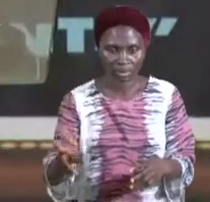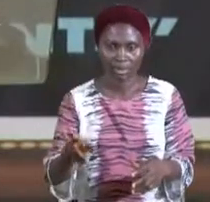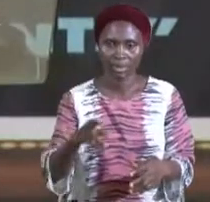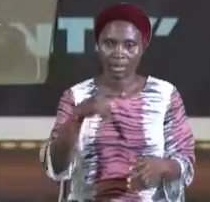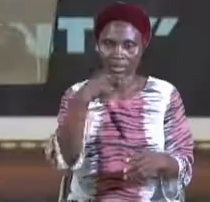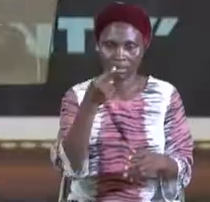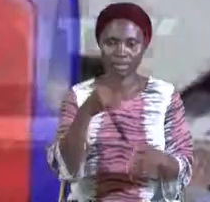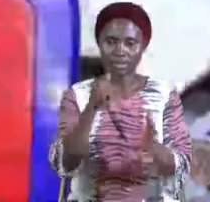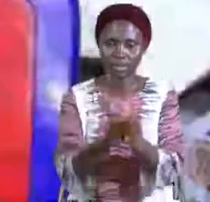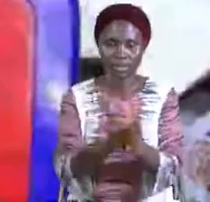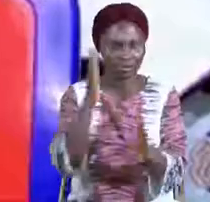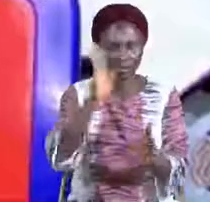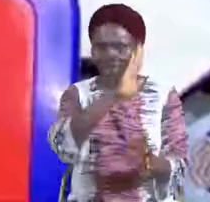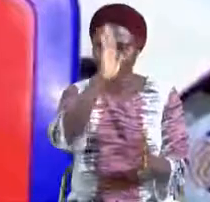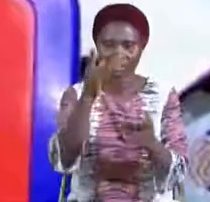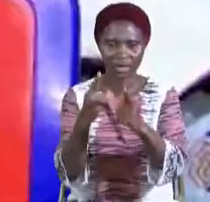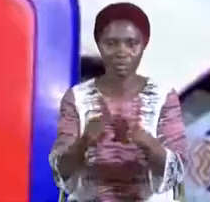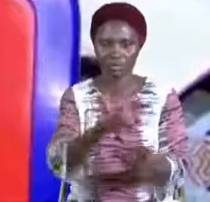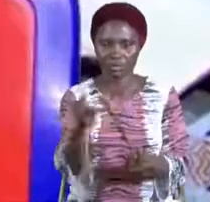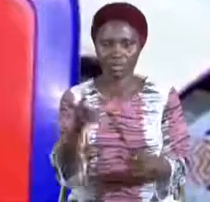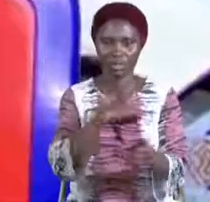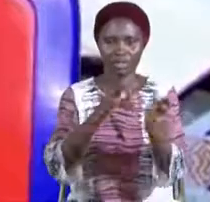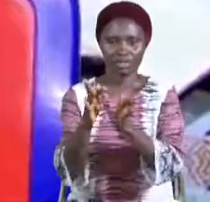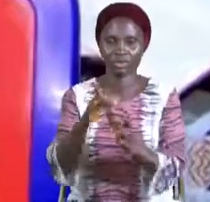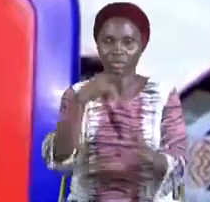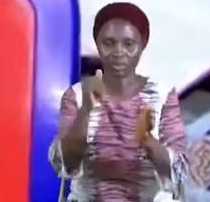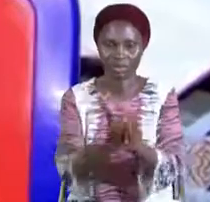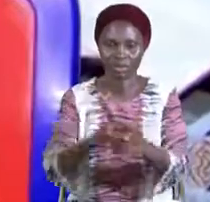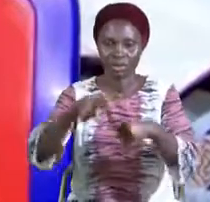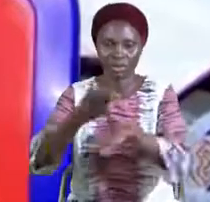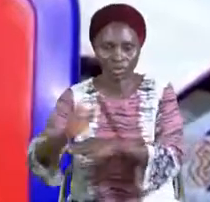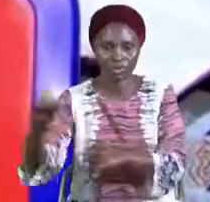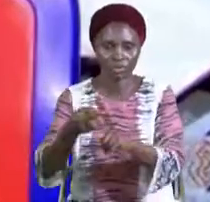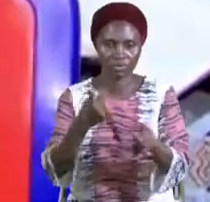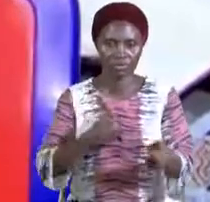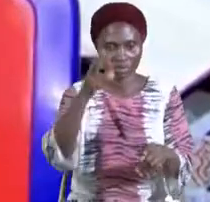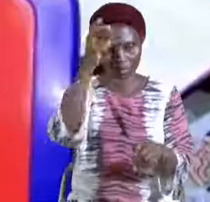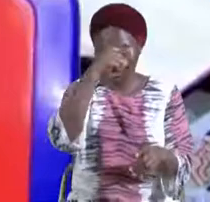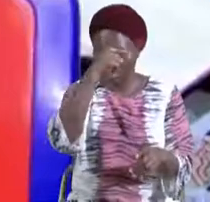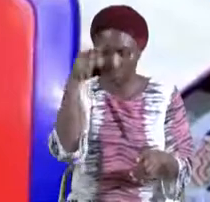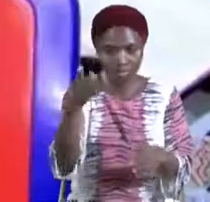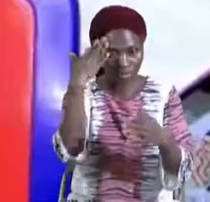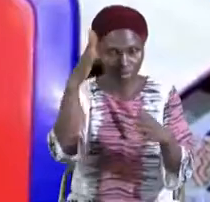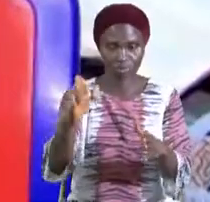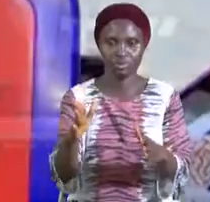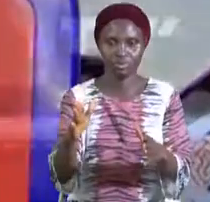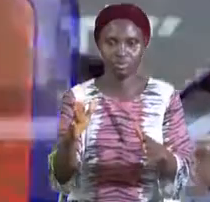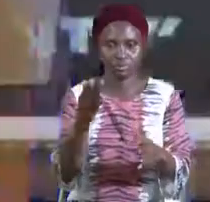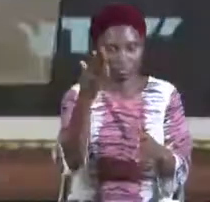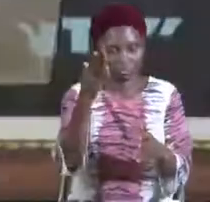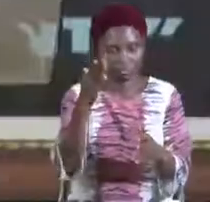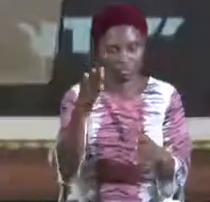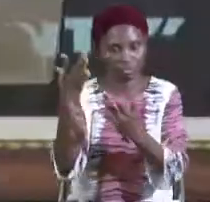arrivé. Et Jésus dit, arrière de moi, Satan. Parce que tu ne comprends pas. Il